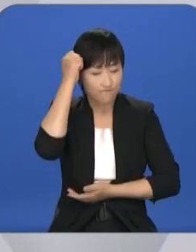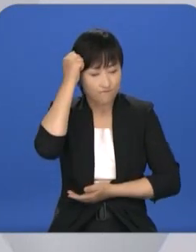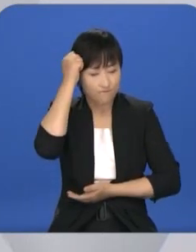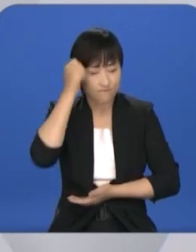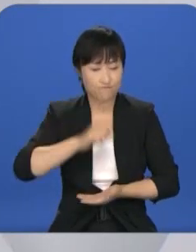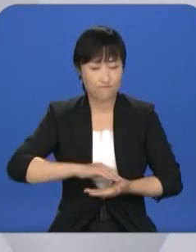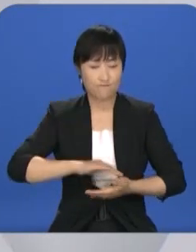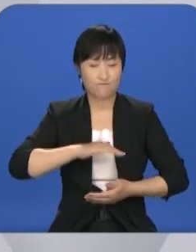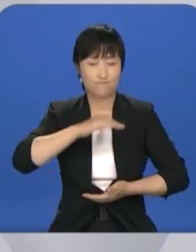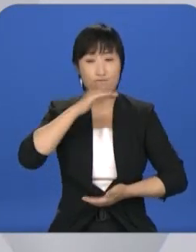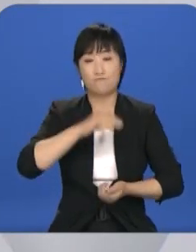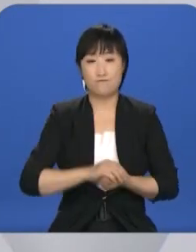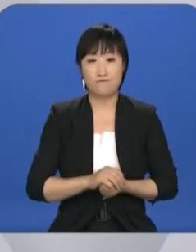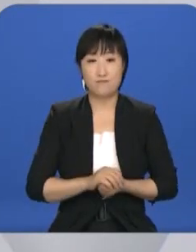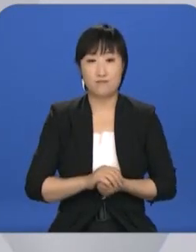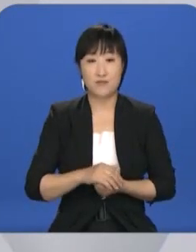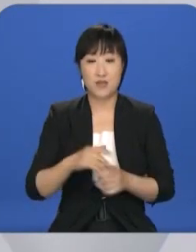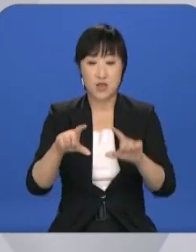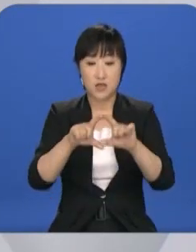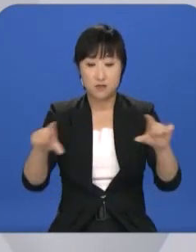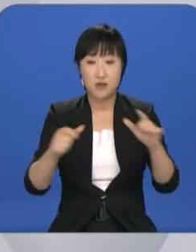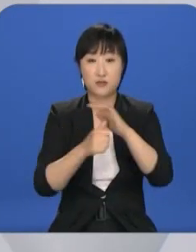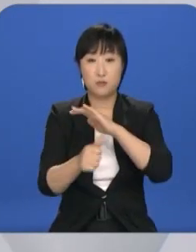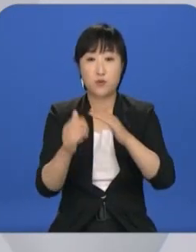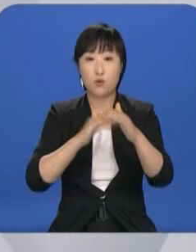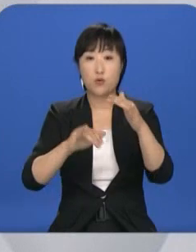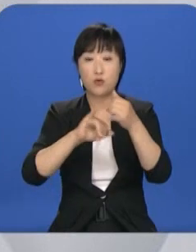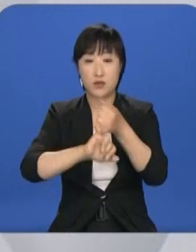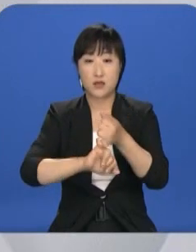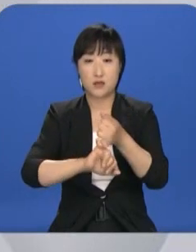반영을 하였습니다. 저희 1번 대표 공약인